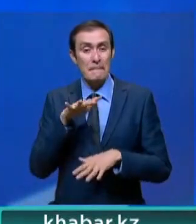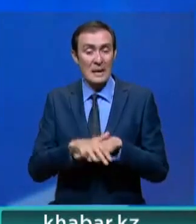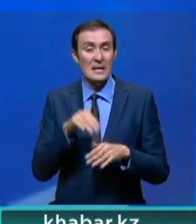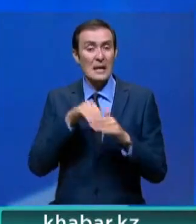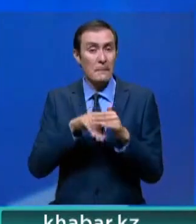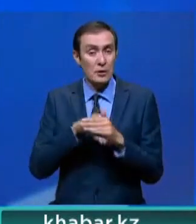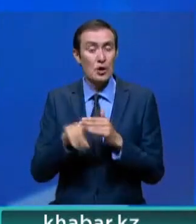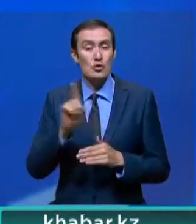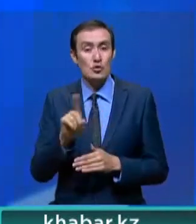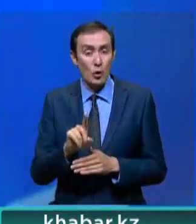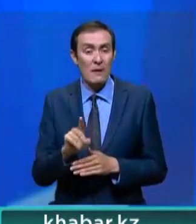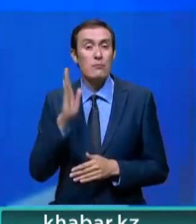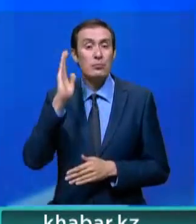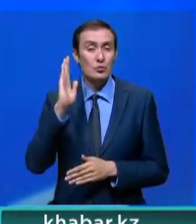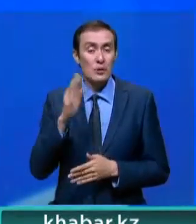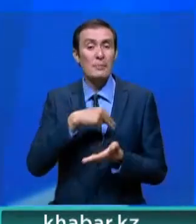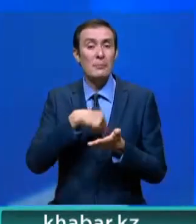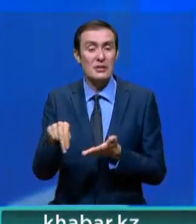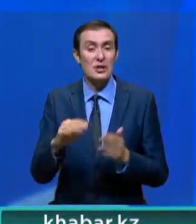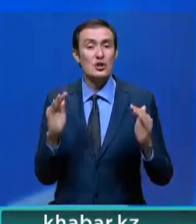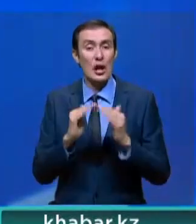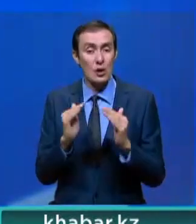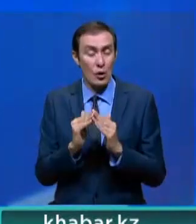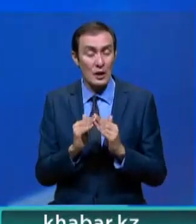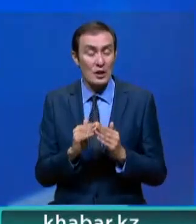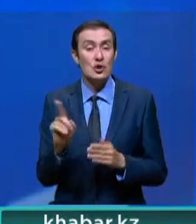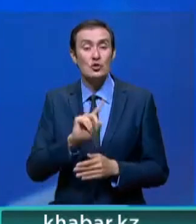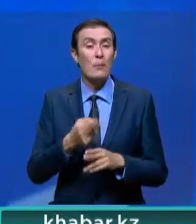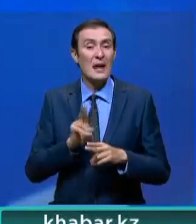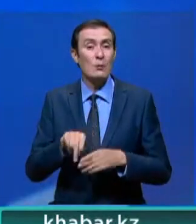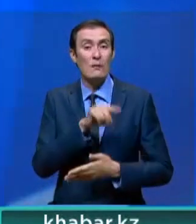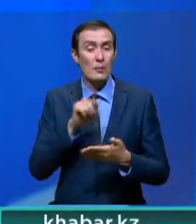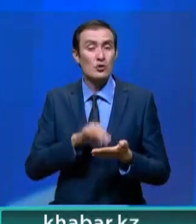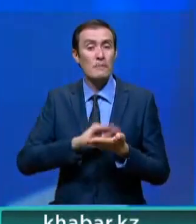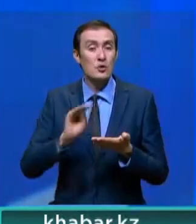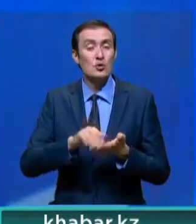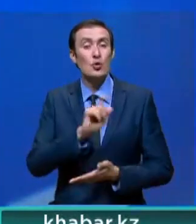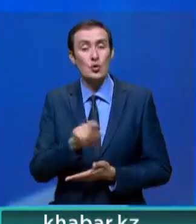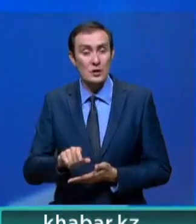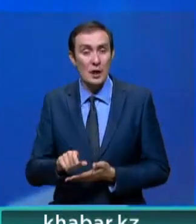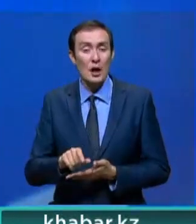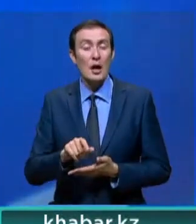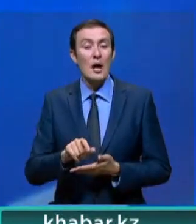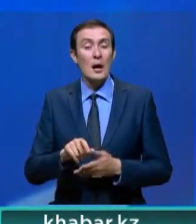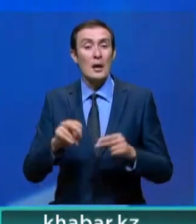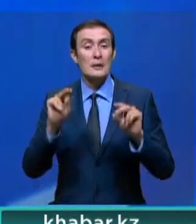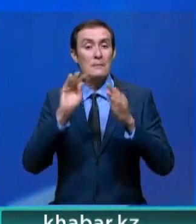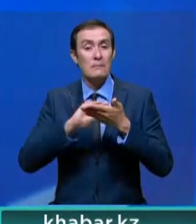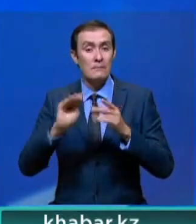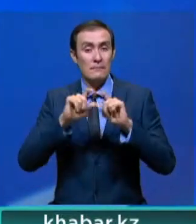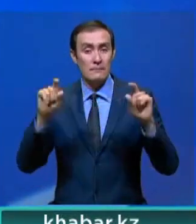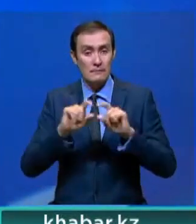на нем деньги для того, чтобы в будущем приобрести жилье. И вот что по этому поводу пишут люди. Пунктуацию и орфографию